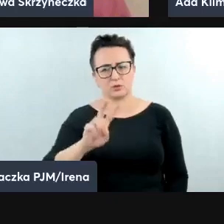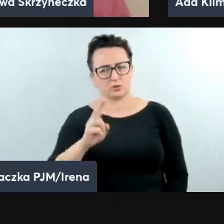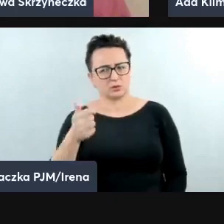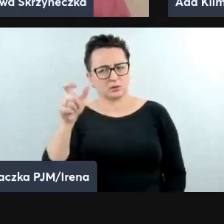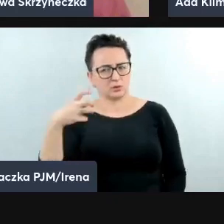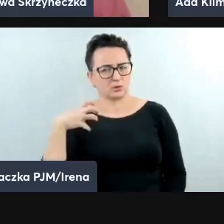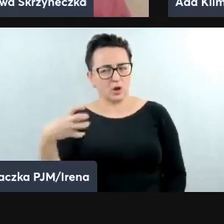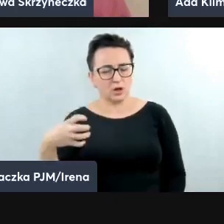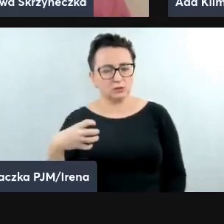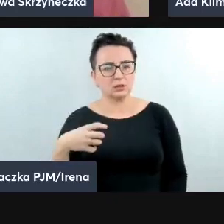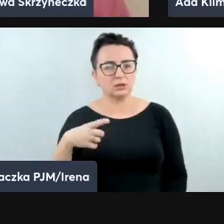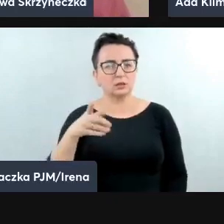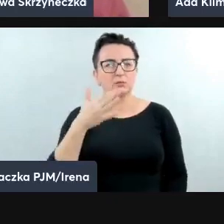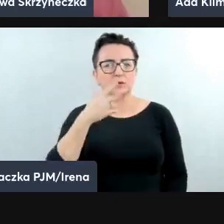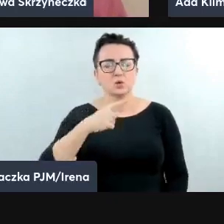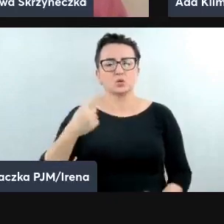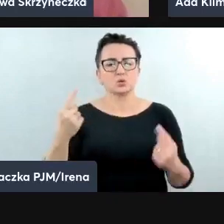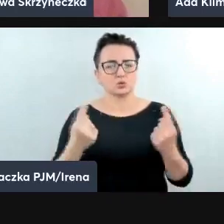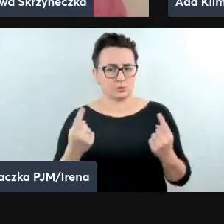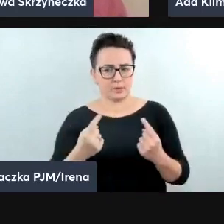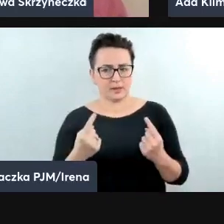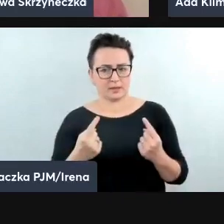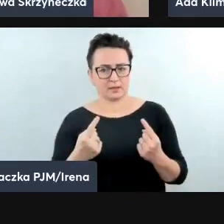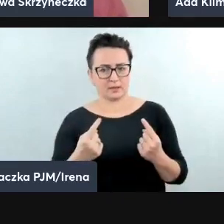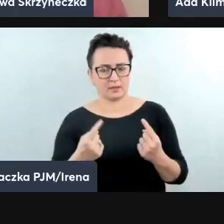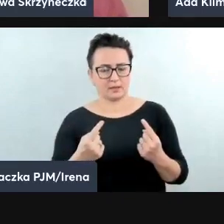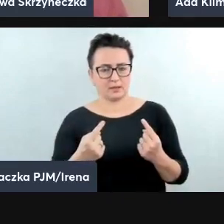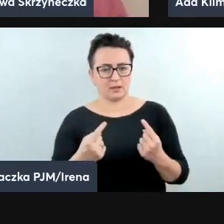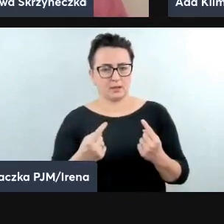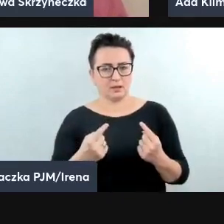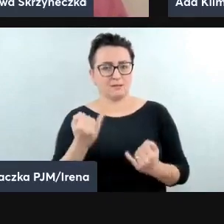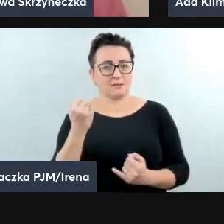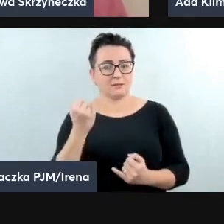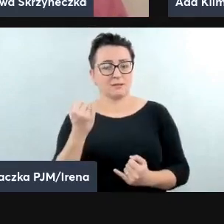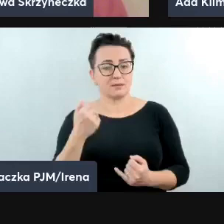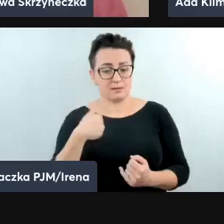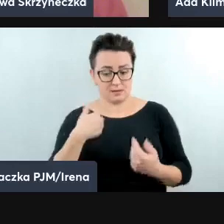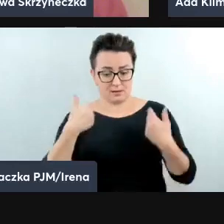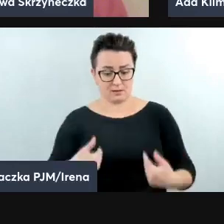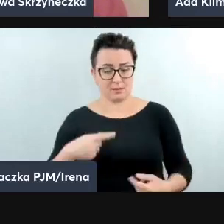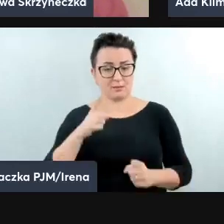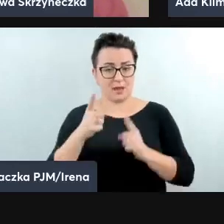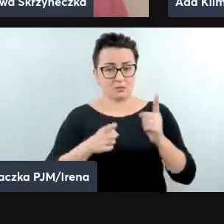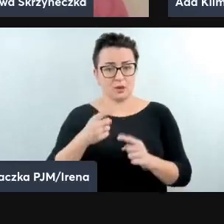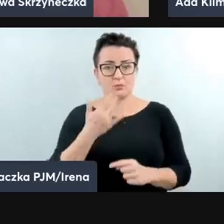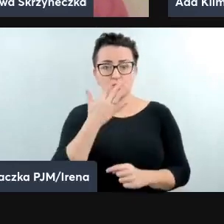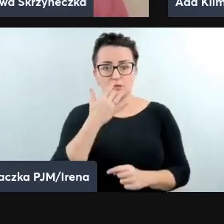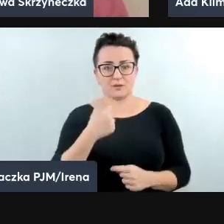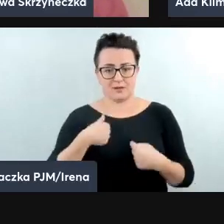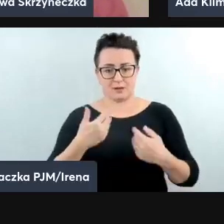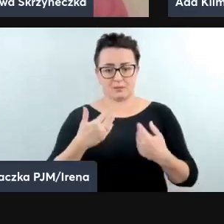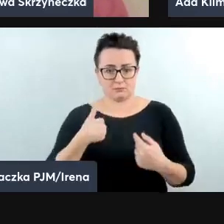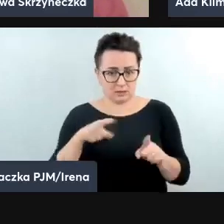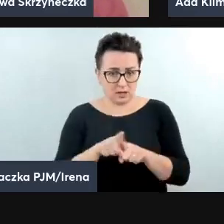jest po prostu jako osoba nauczycielska mówić o tym, że się sama menstruuje na przykład. A propos takiego w